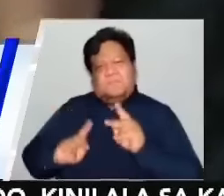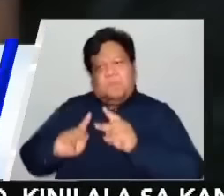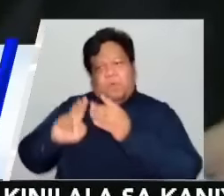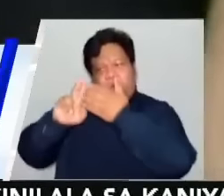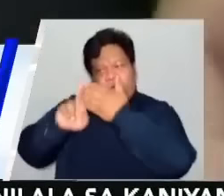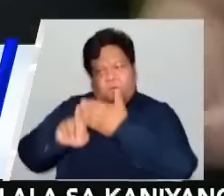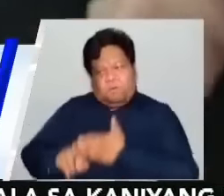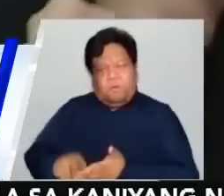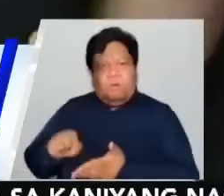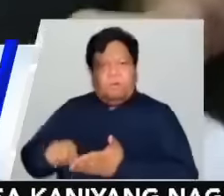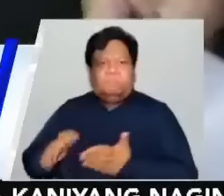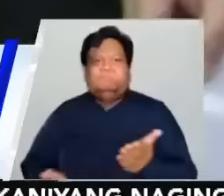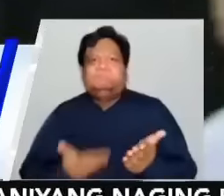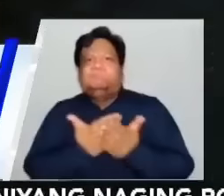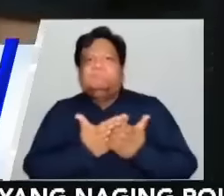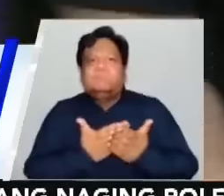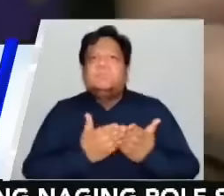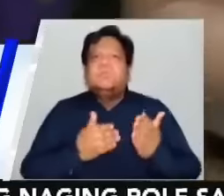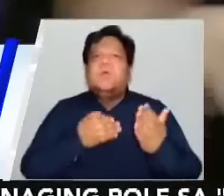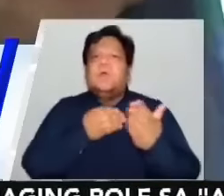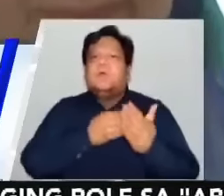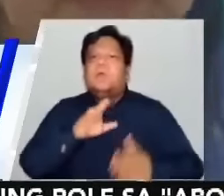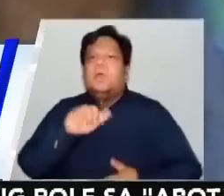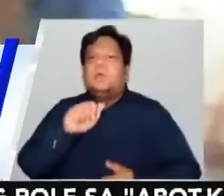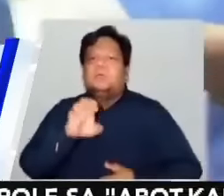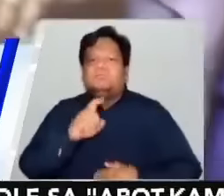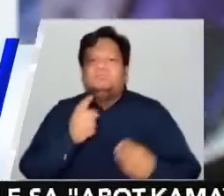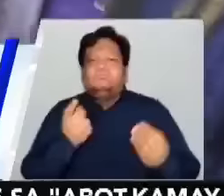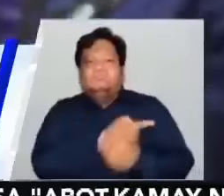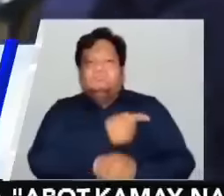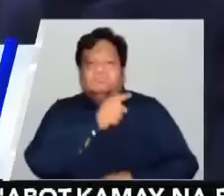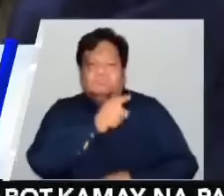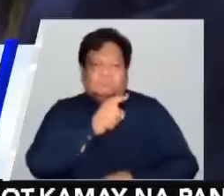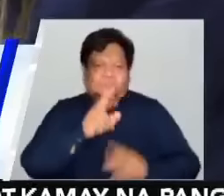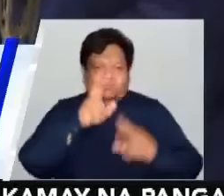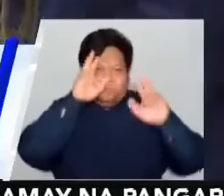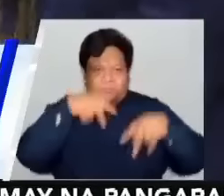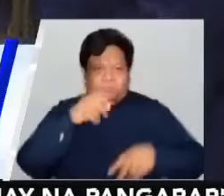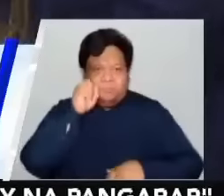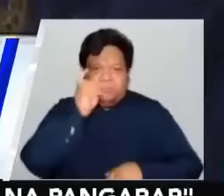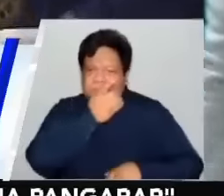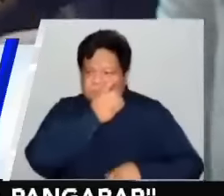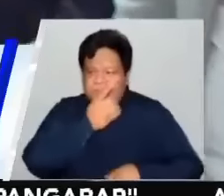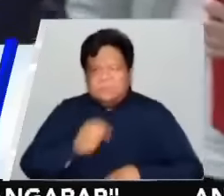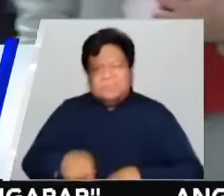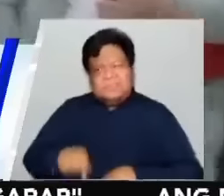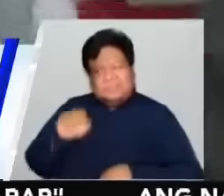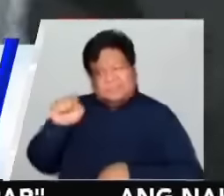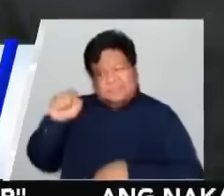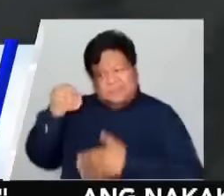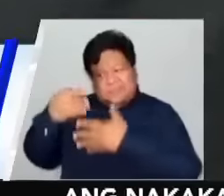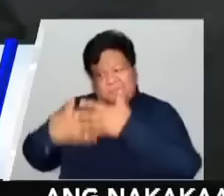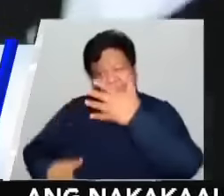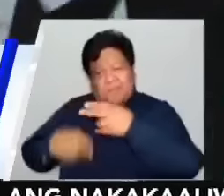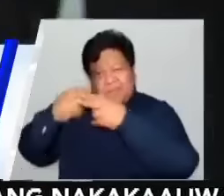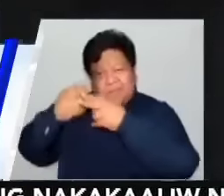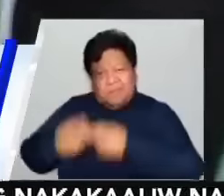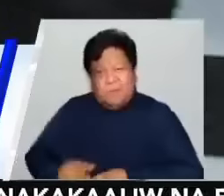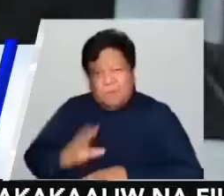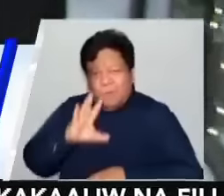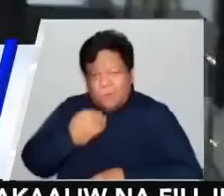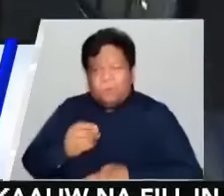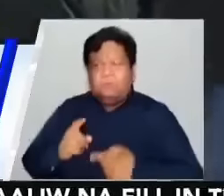sa Duterte drug war, running priest na si Father Robert Reyes at ang apo ni dating Senador Ninoy Aquino.